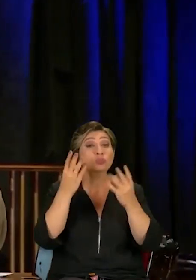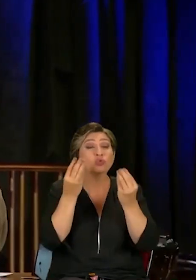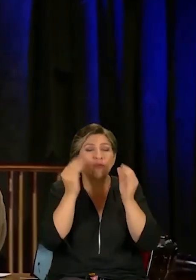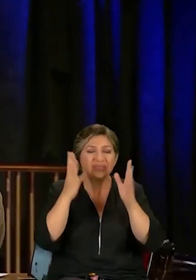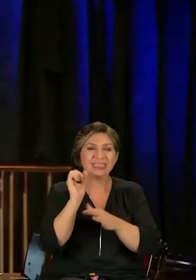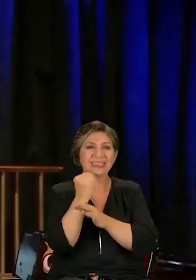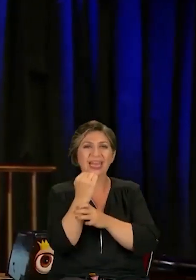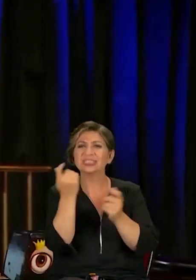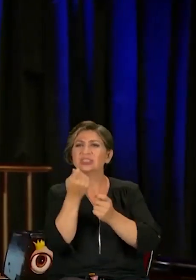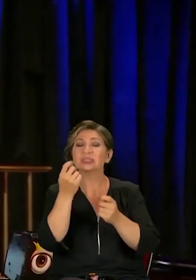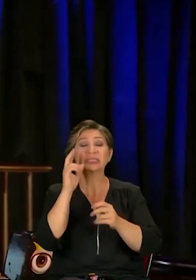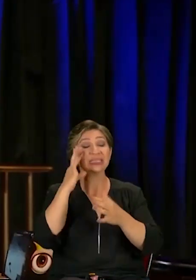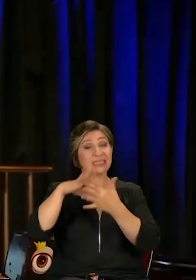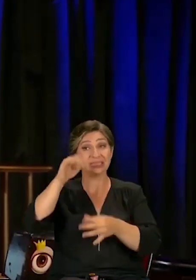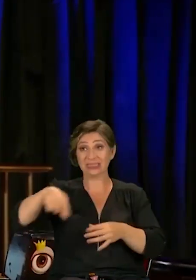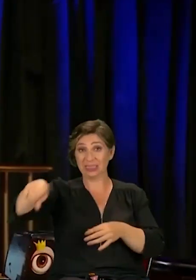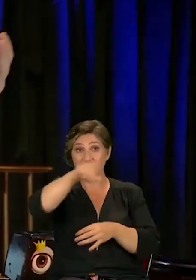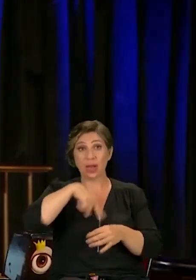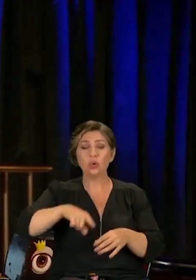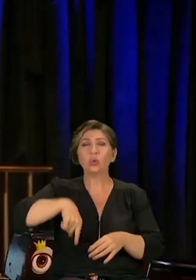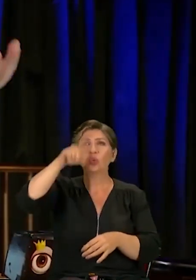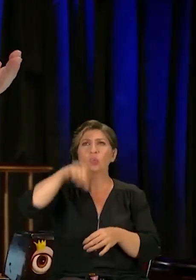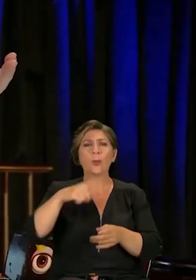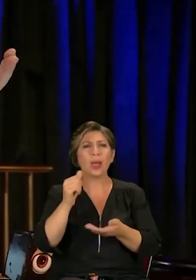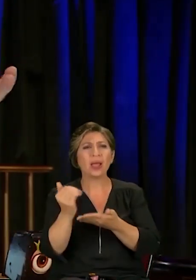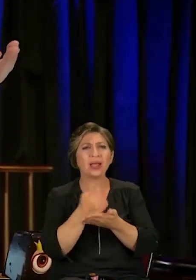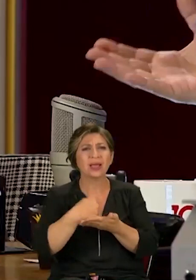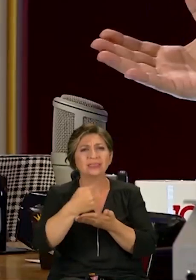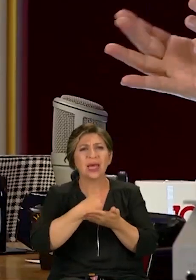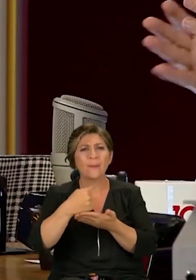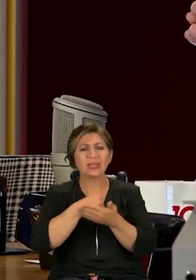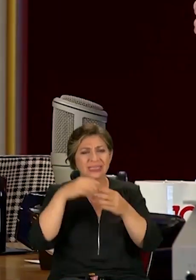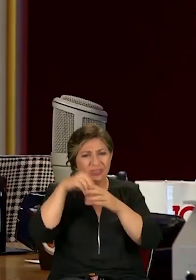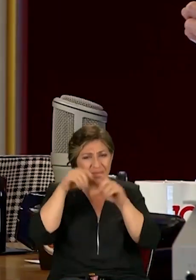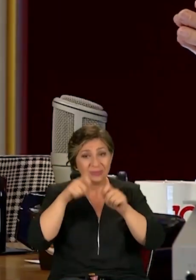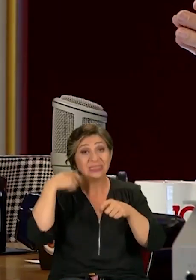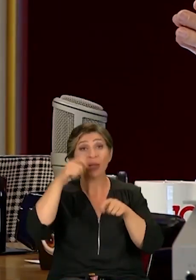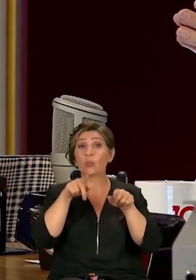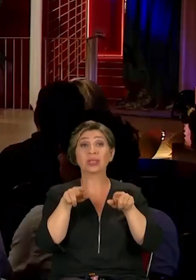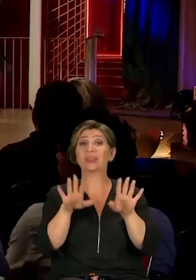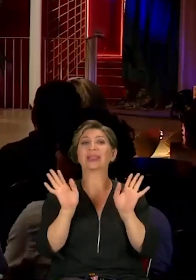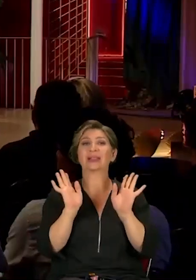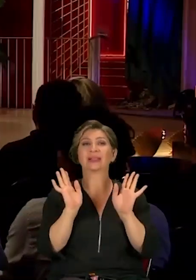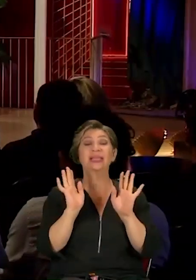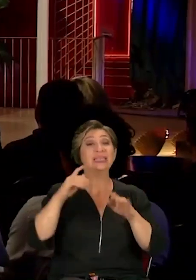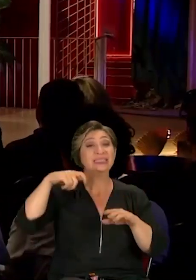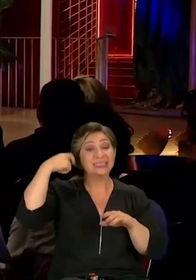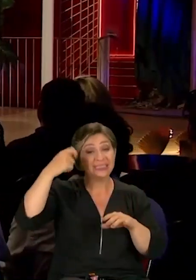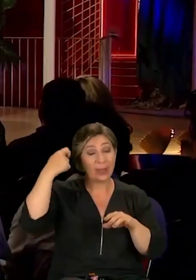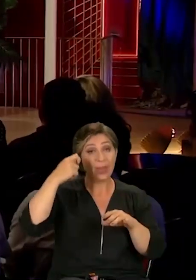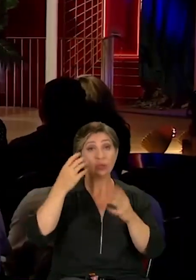işinde görüyoruz ki insanlar günlük para kazanmak için yaptıkları halde sinema böyle bir şey değil.